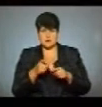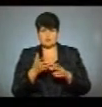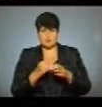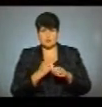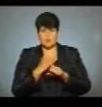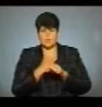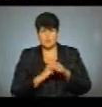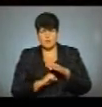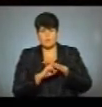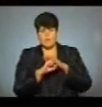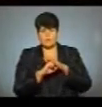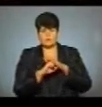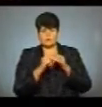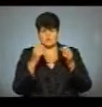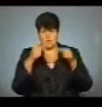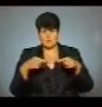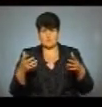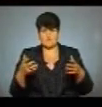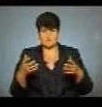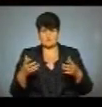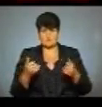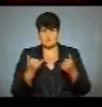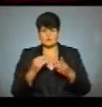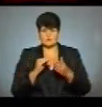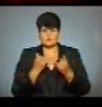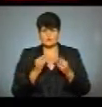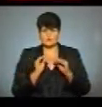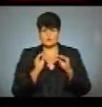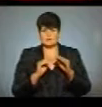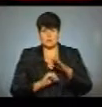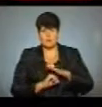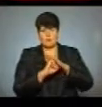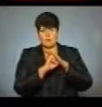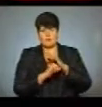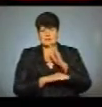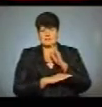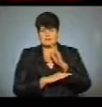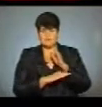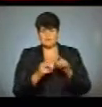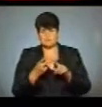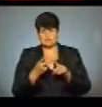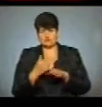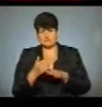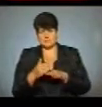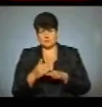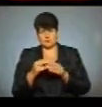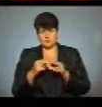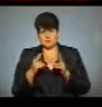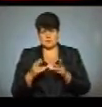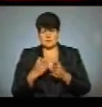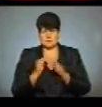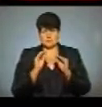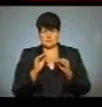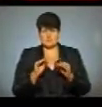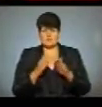підпори, щоб часом не обірвало їх. Ми маємо ставити сьогодні тут підпори дерев'яні, під другу частину моста. Маємо ставити